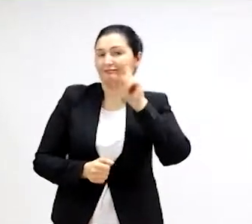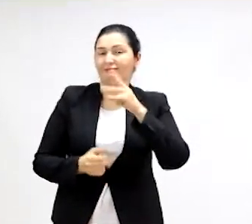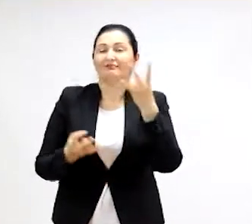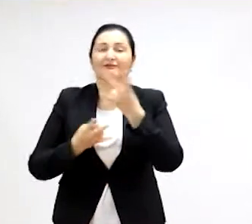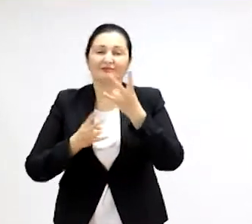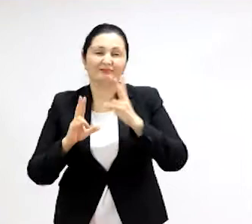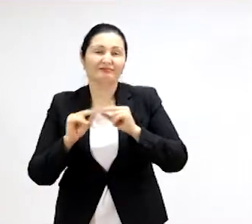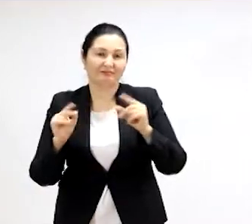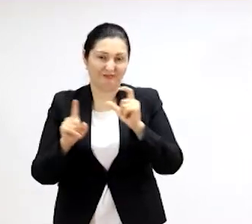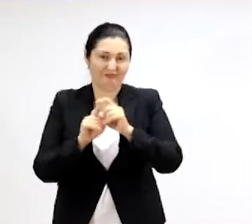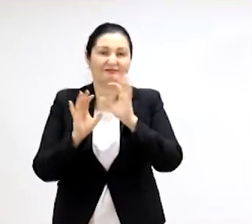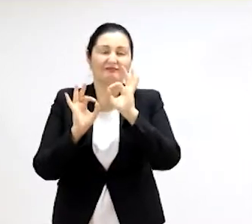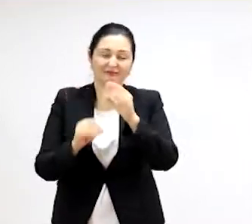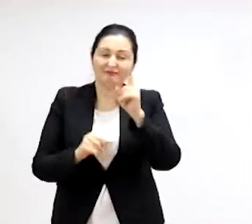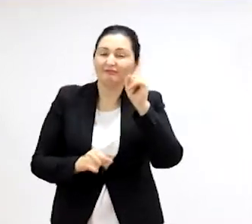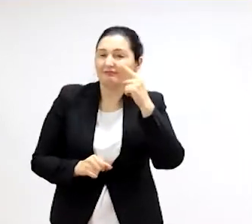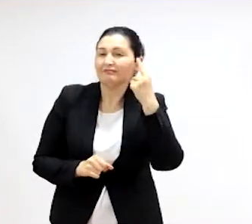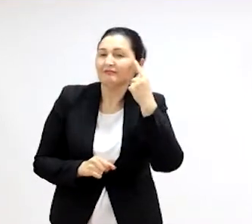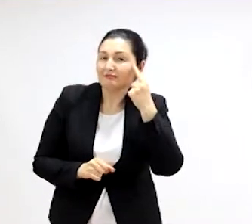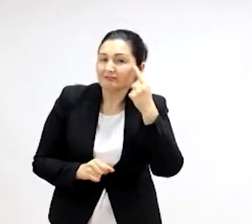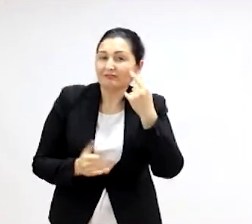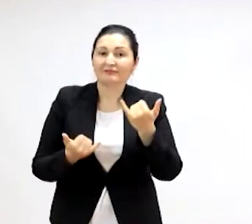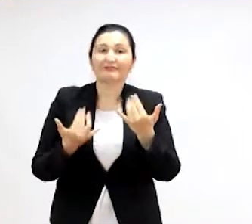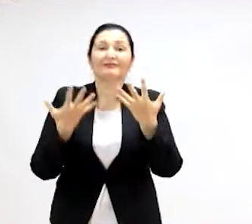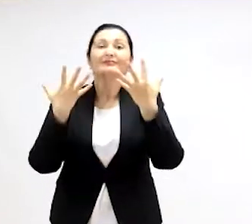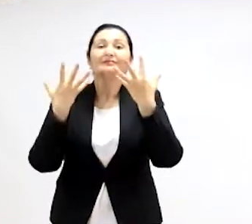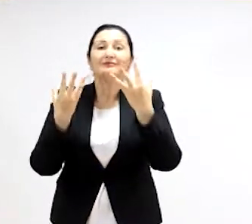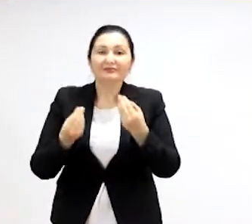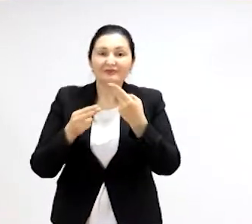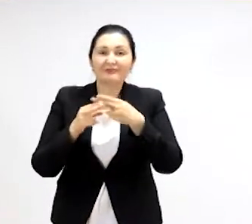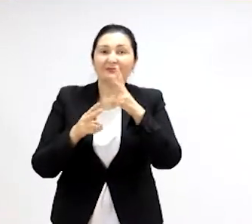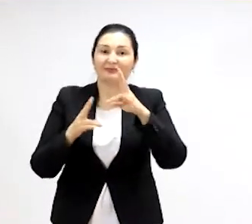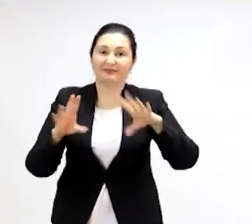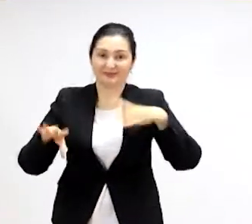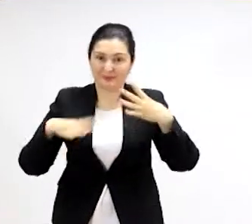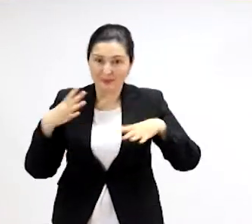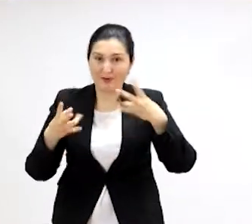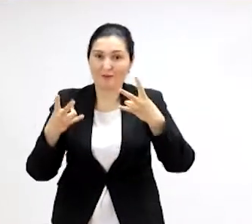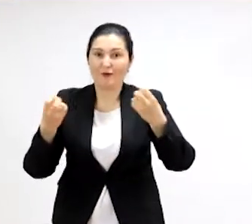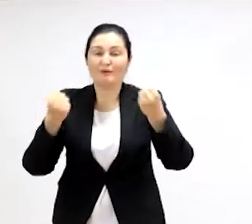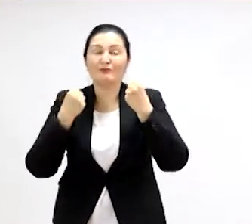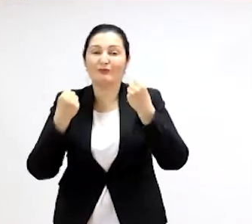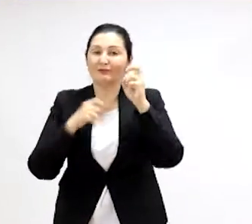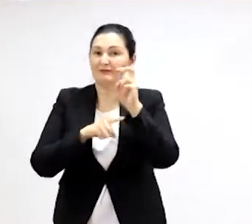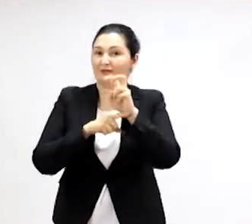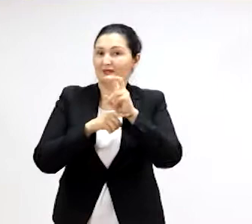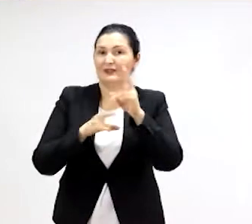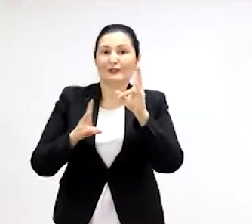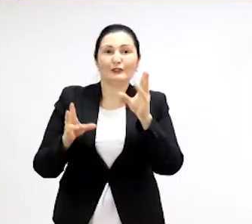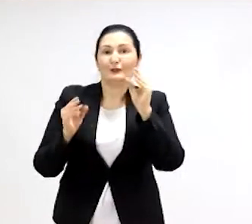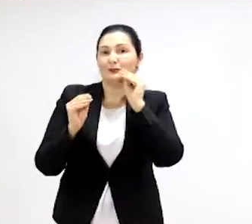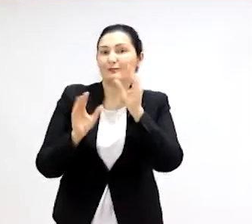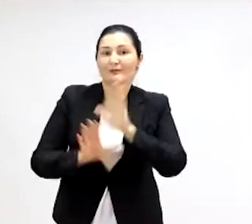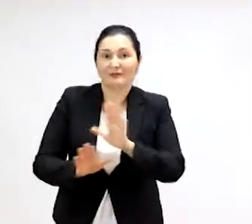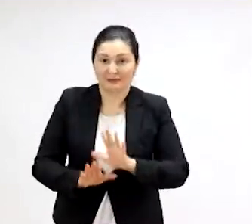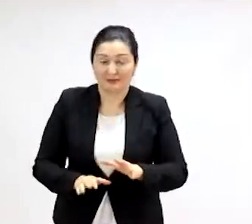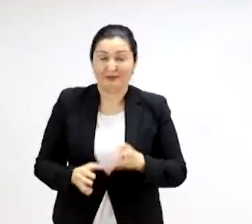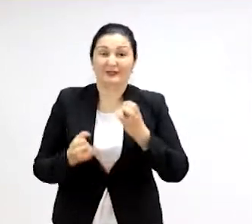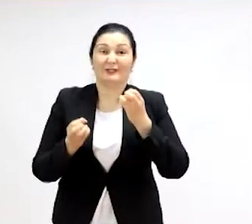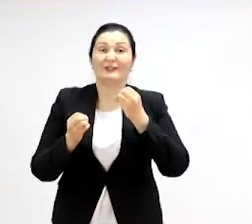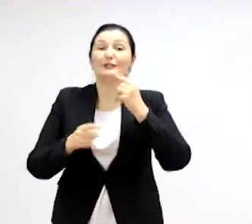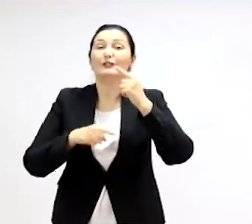ҷон, медонам, Лола. Ба фикрам, имрӯз ба машқи варзишӣ ҳам рафта наметавонам. Ой,